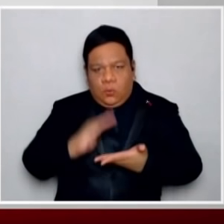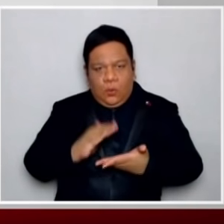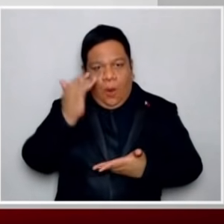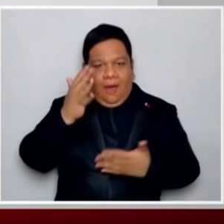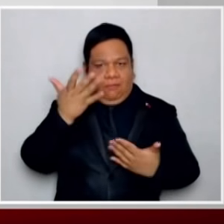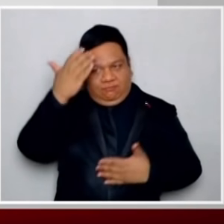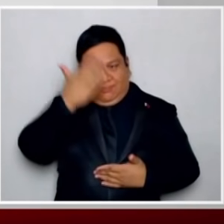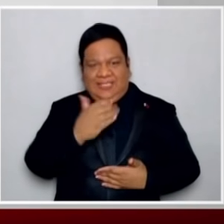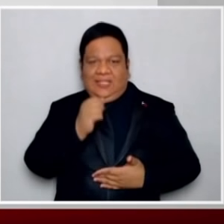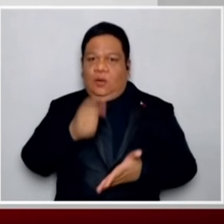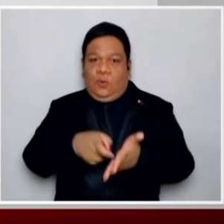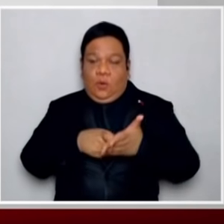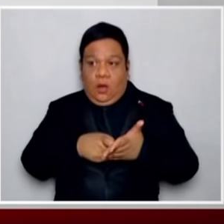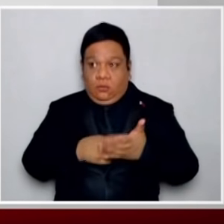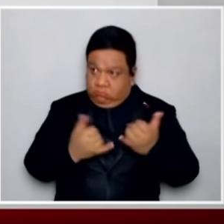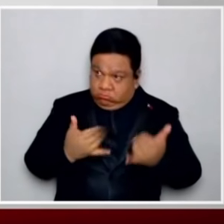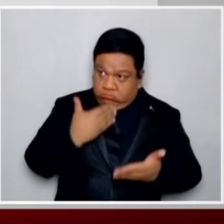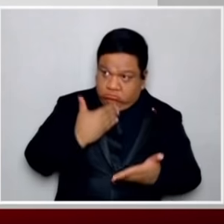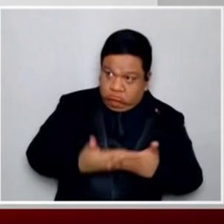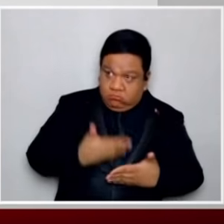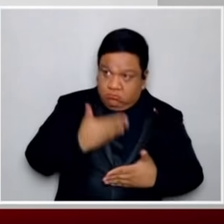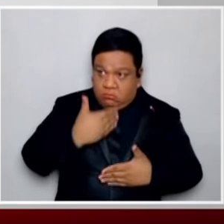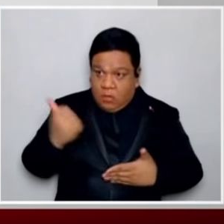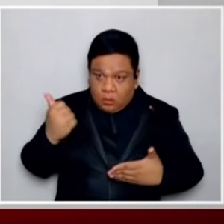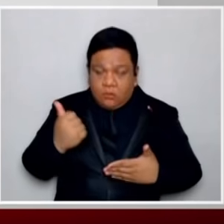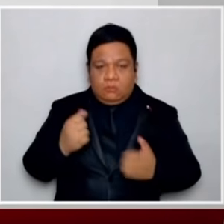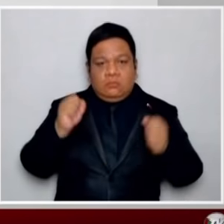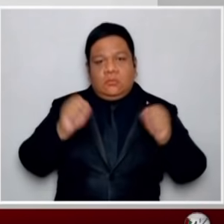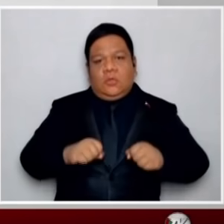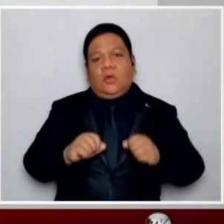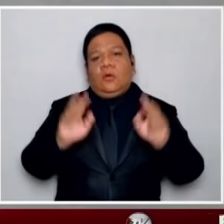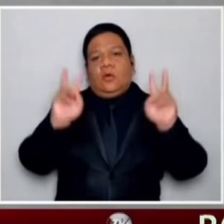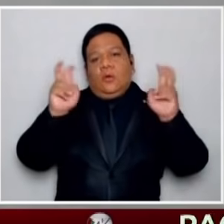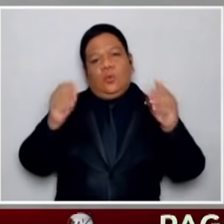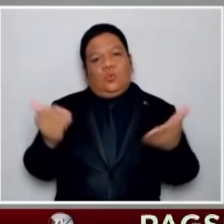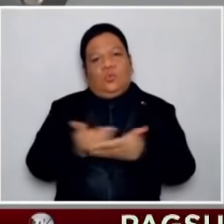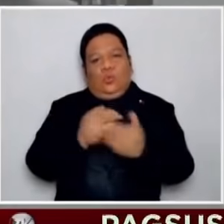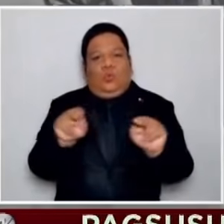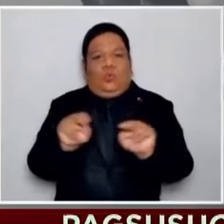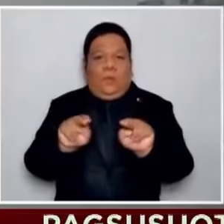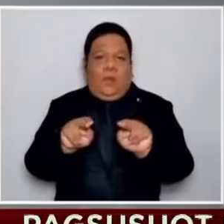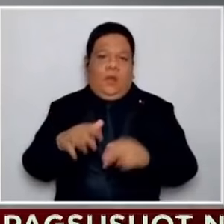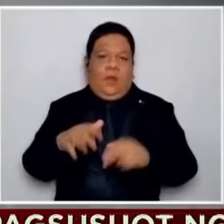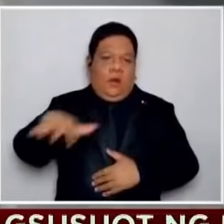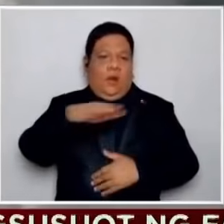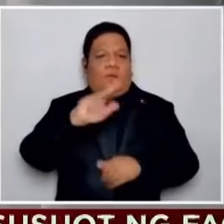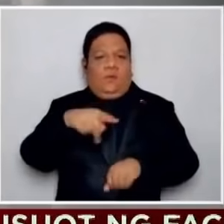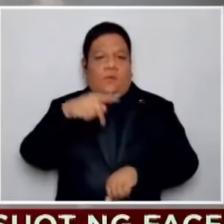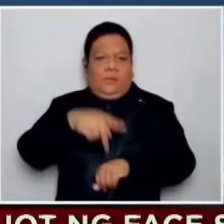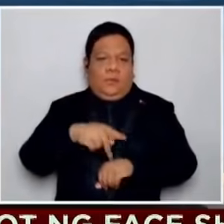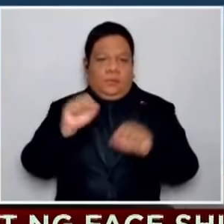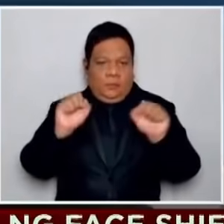ng sitwasyon ay maaring mapunta na sa new normal ang bansa. Joyce